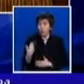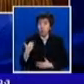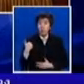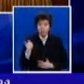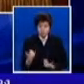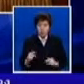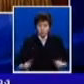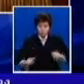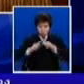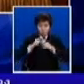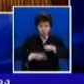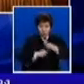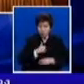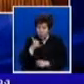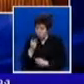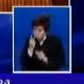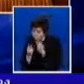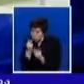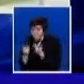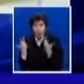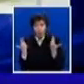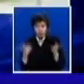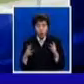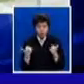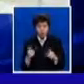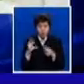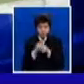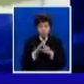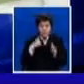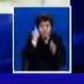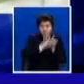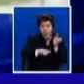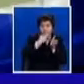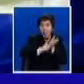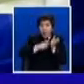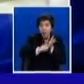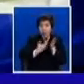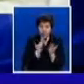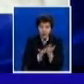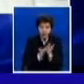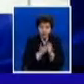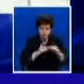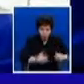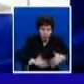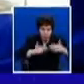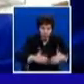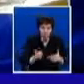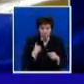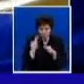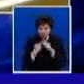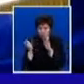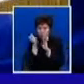ไปติดตามเรื่องนี้นอกจากนั้นครับโครงการประกันรายได้ในรอบ 2ก็เริ่มต้นแล้วนะครับเอ่อมีการขึ้นทะเบียนมีการ